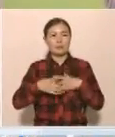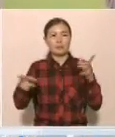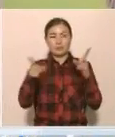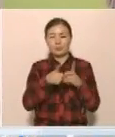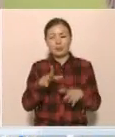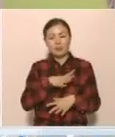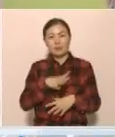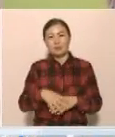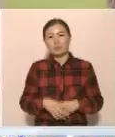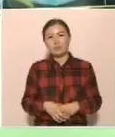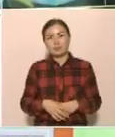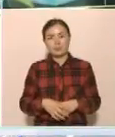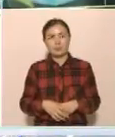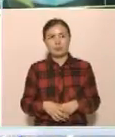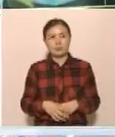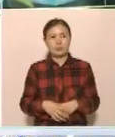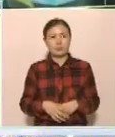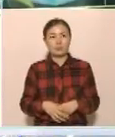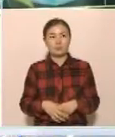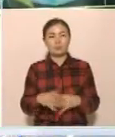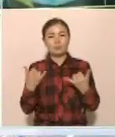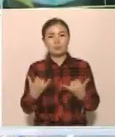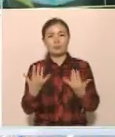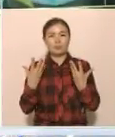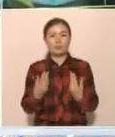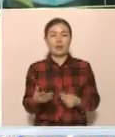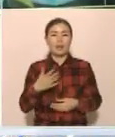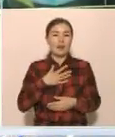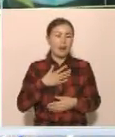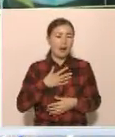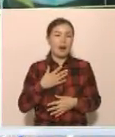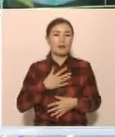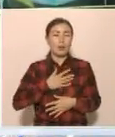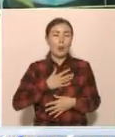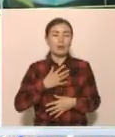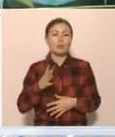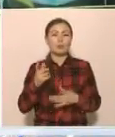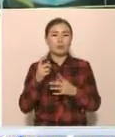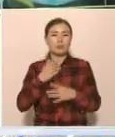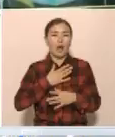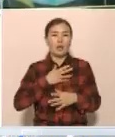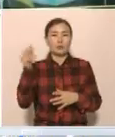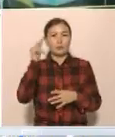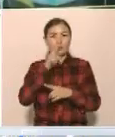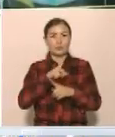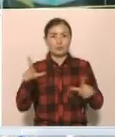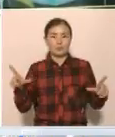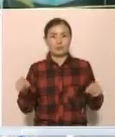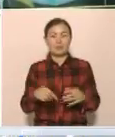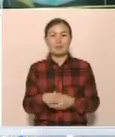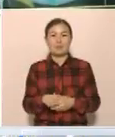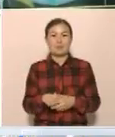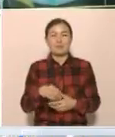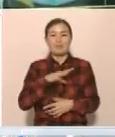алып құттықтады. Бүгінгі күн біз үшін, біздің мектебіміз үшін өте ерекше күн болып